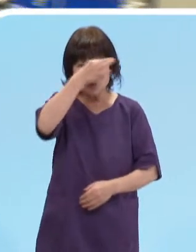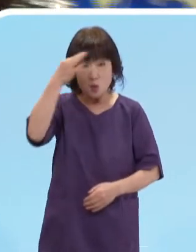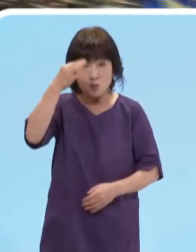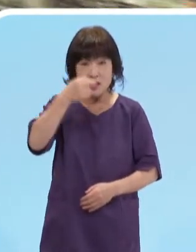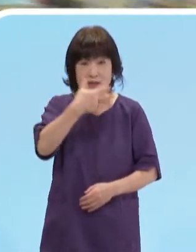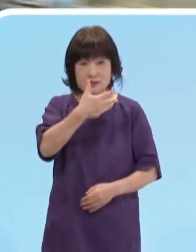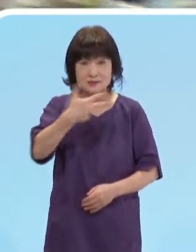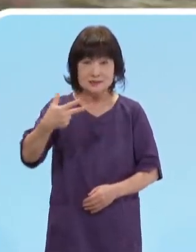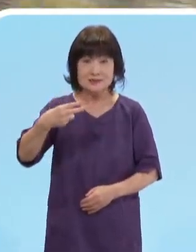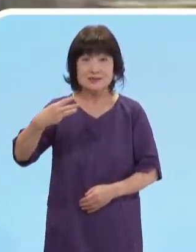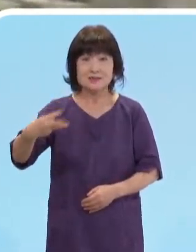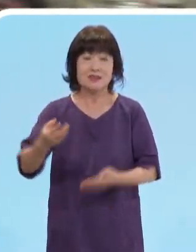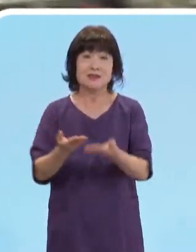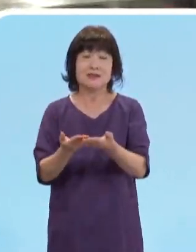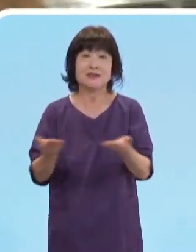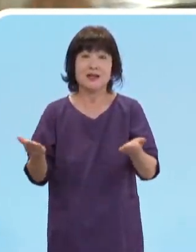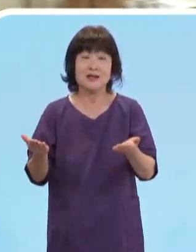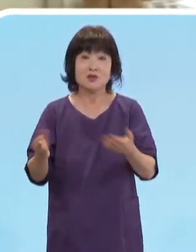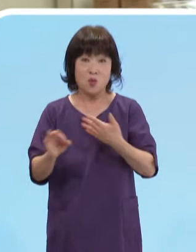み店では、